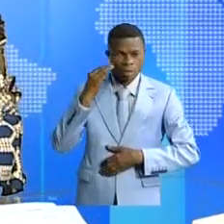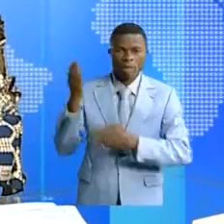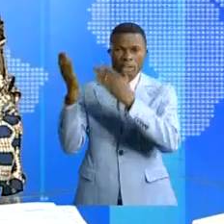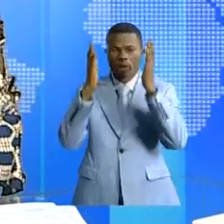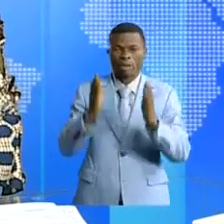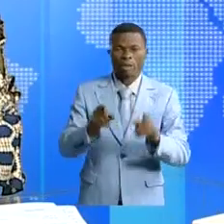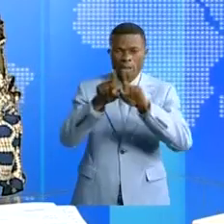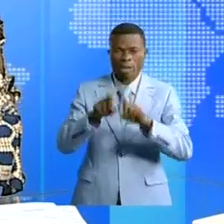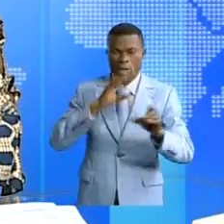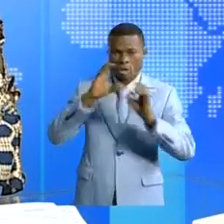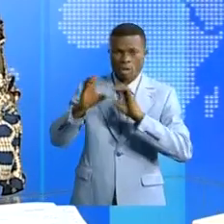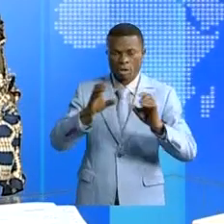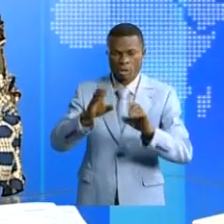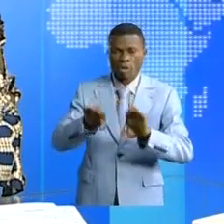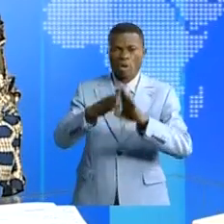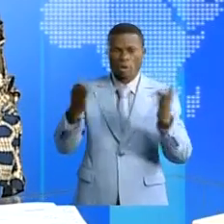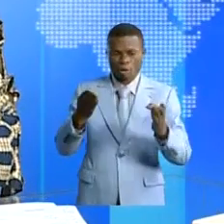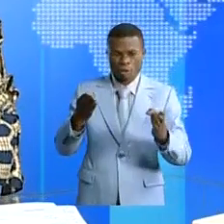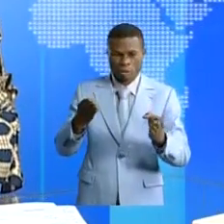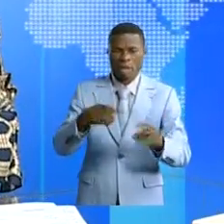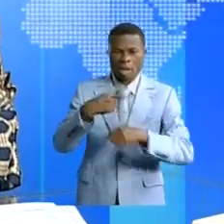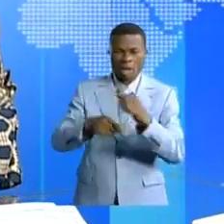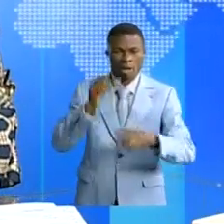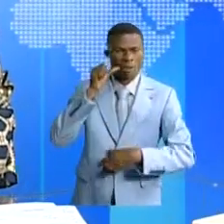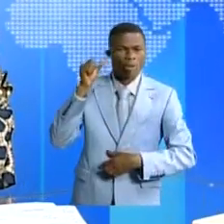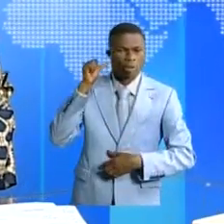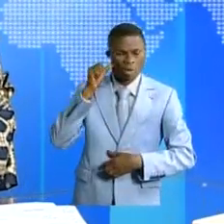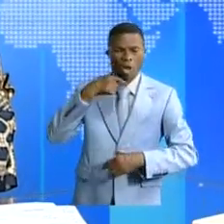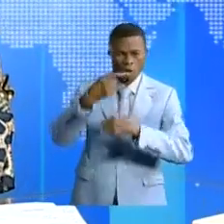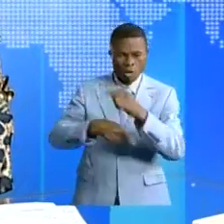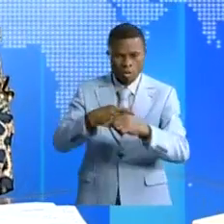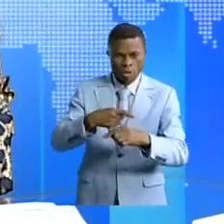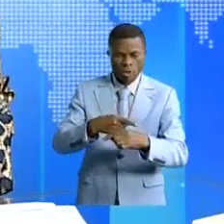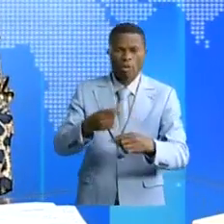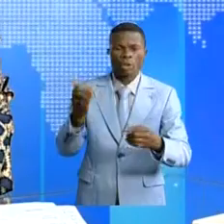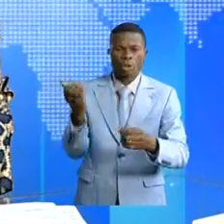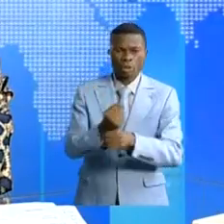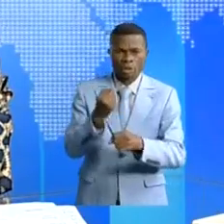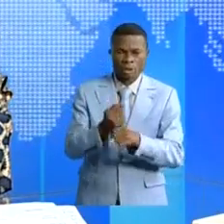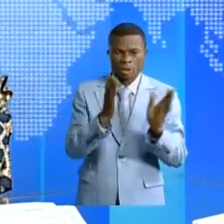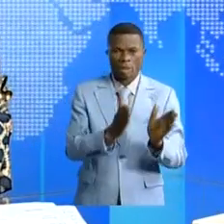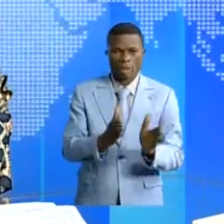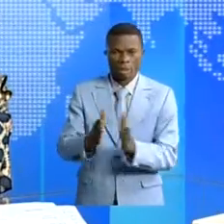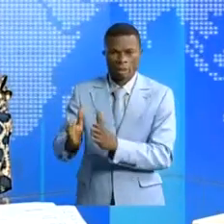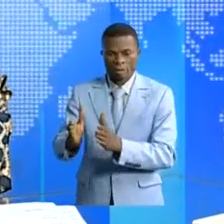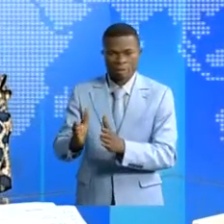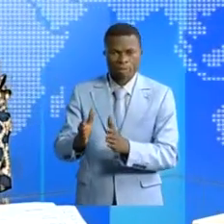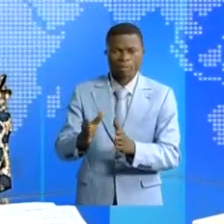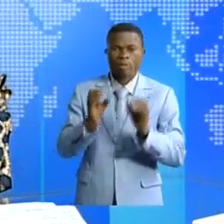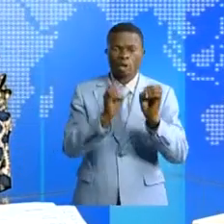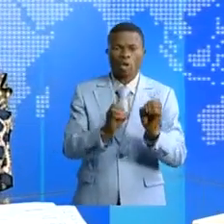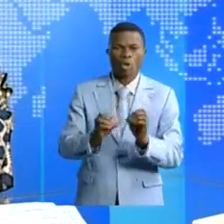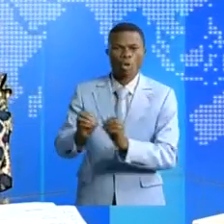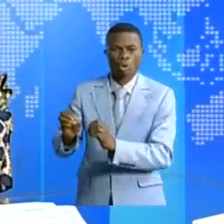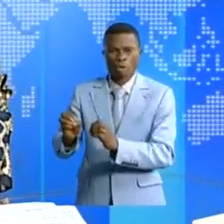Voies de Communication et des Désenclavements a procédé hier au lancement de la feuille de route pour la préparation de l'audit de